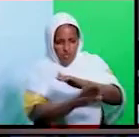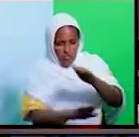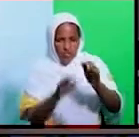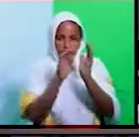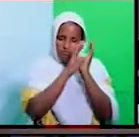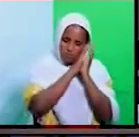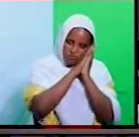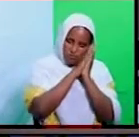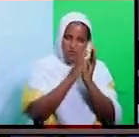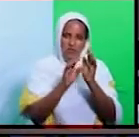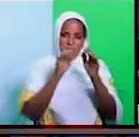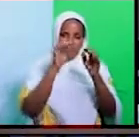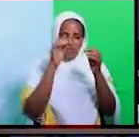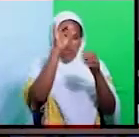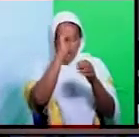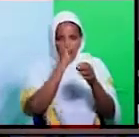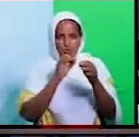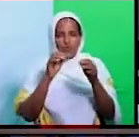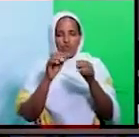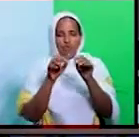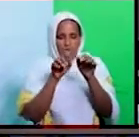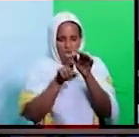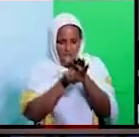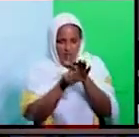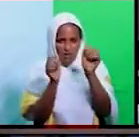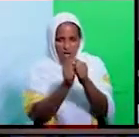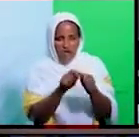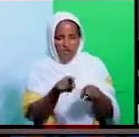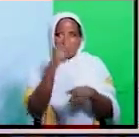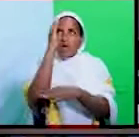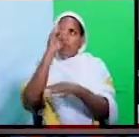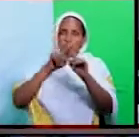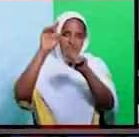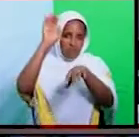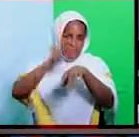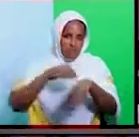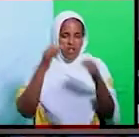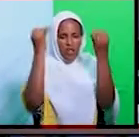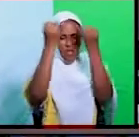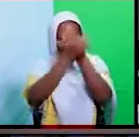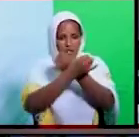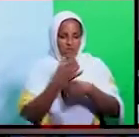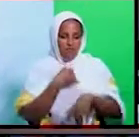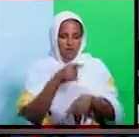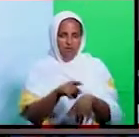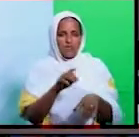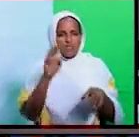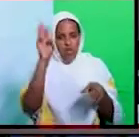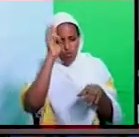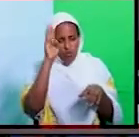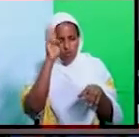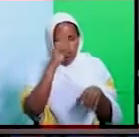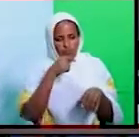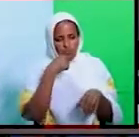ከጀርባው ከቀንዱ አያደርሱንም። ያን ቃሉን ጅራቱን ተጠቅሞ ወደ ሰውነቱ እስከ ቀንዱ መድረስ የሰው ድርሻ ነው። መጽሐፍ